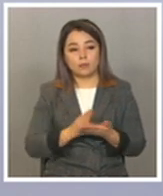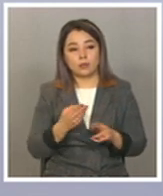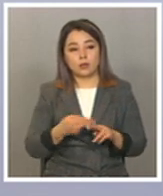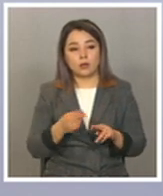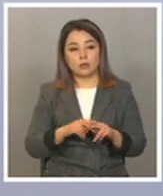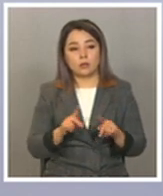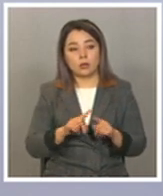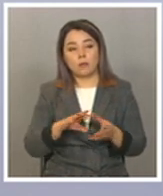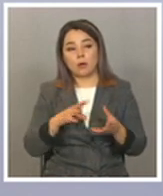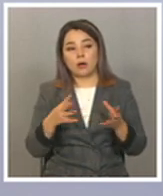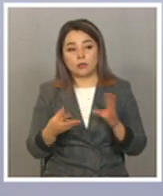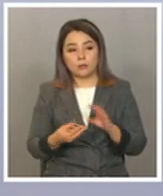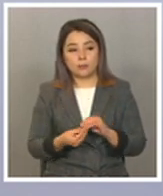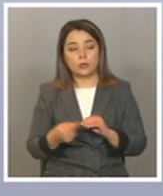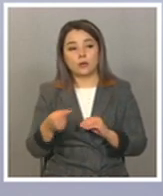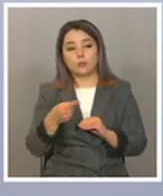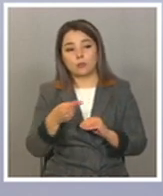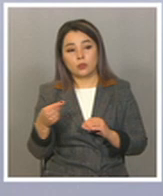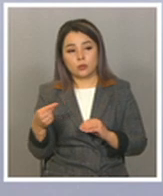теңдеудің барлығын минус